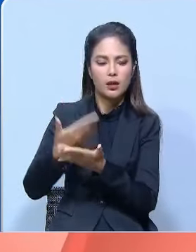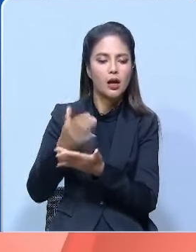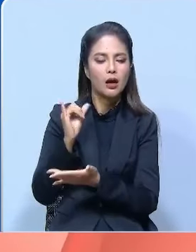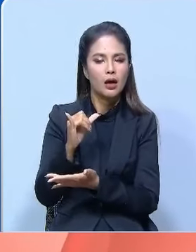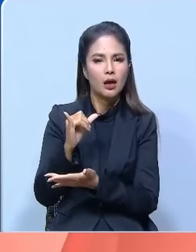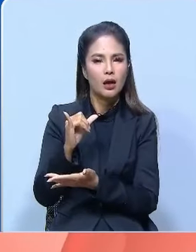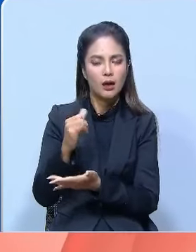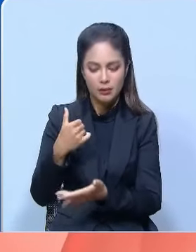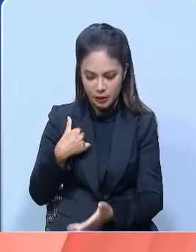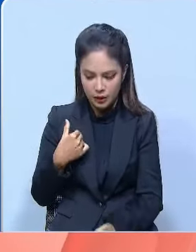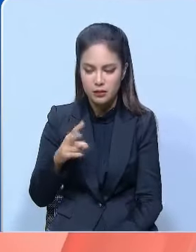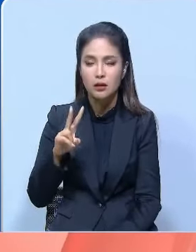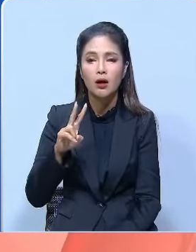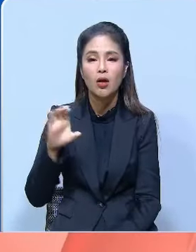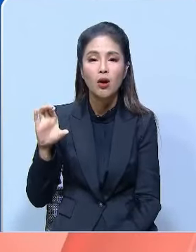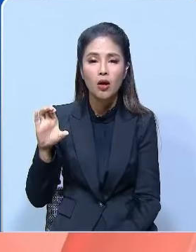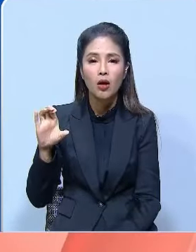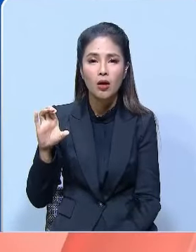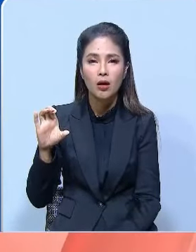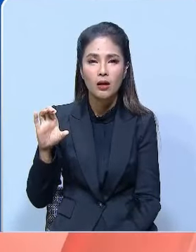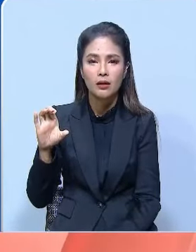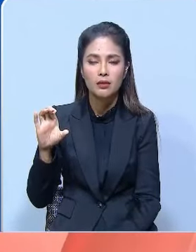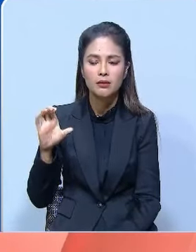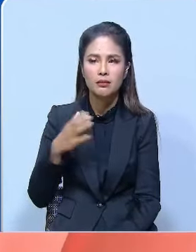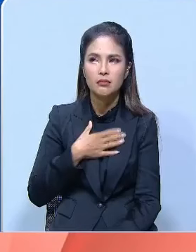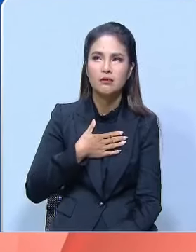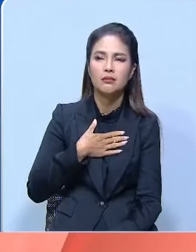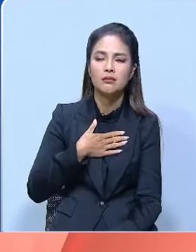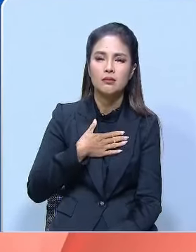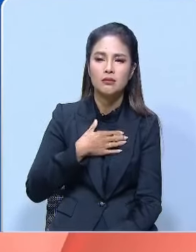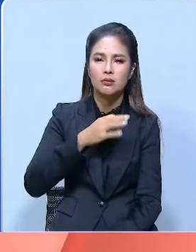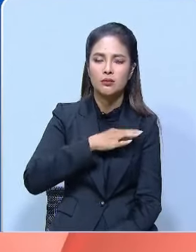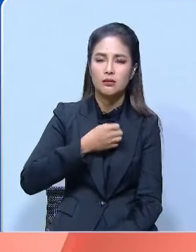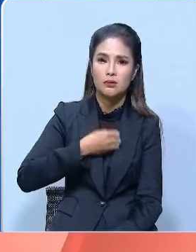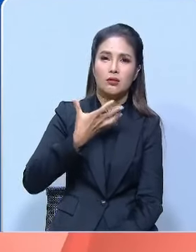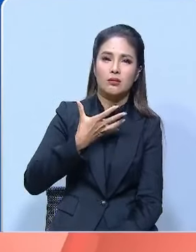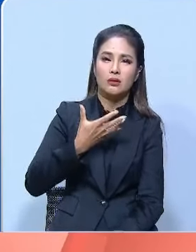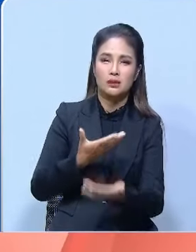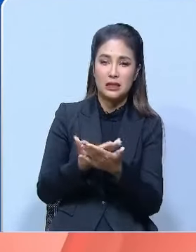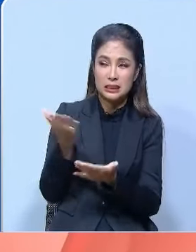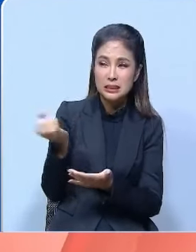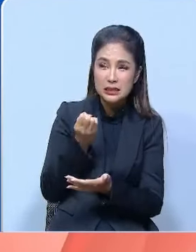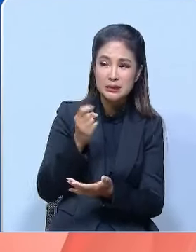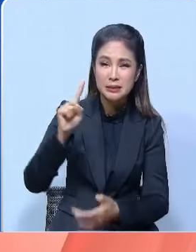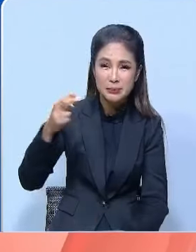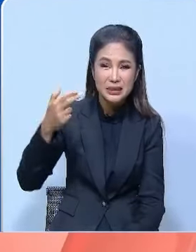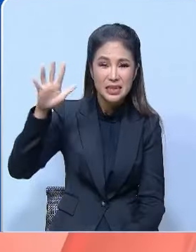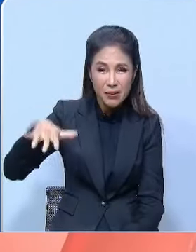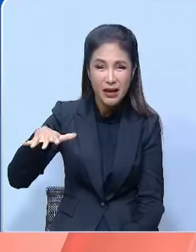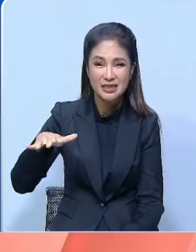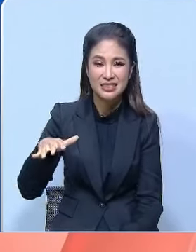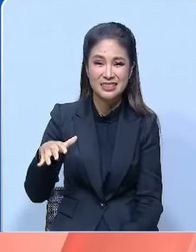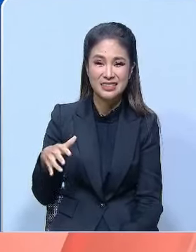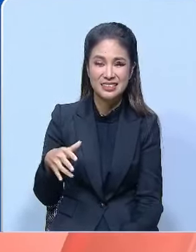ที่ตอนนี้มี 200เธอบอกได้ยินแบบนั้นรู้สึกตกใจโอ้โหยืมเงิน 15,000ตัวก็เสีย